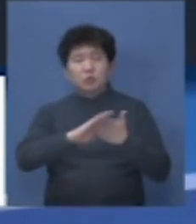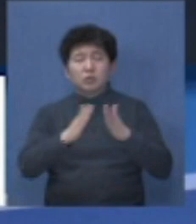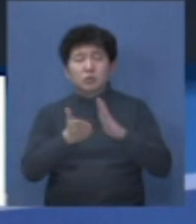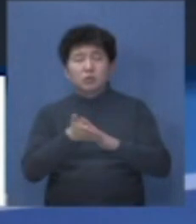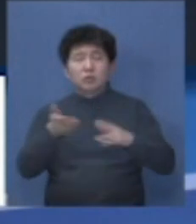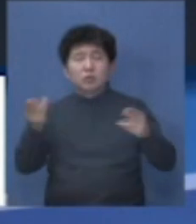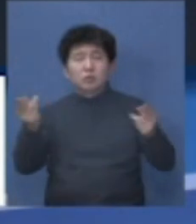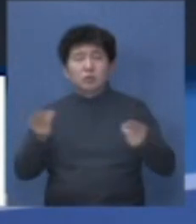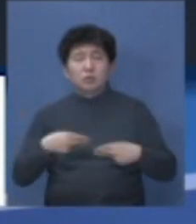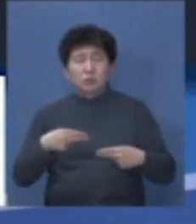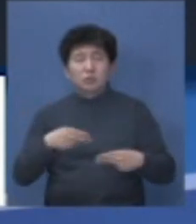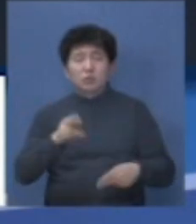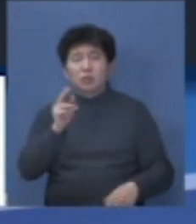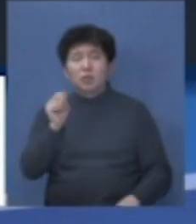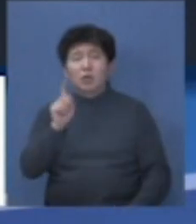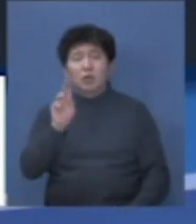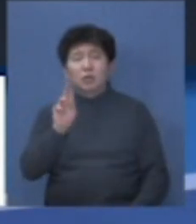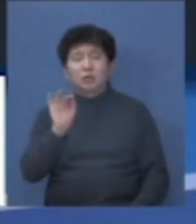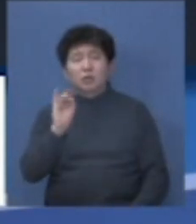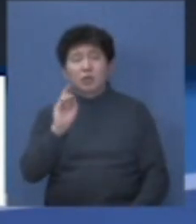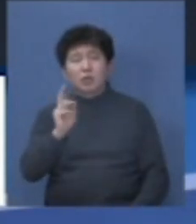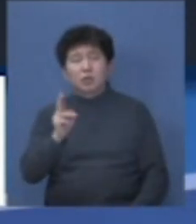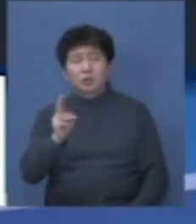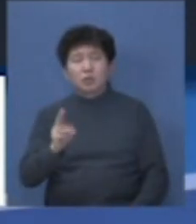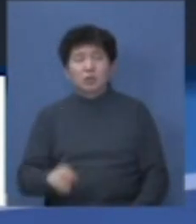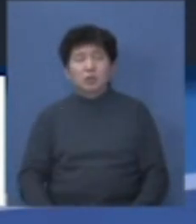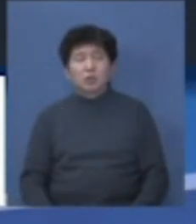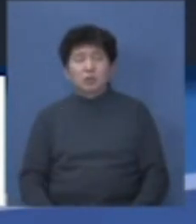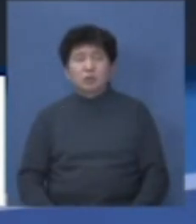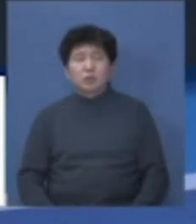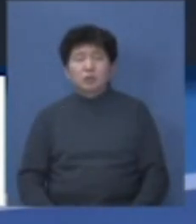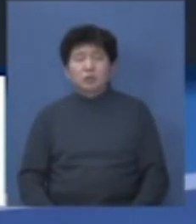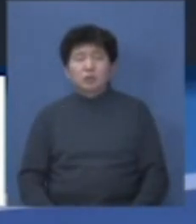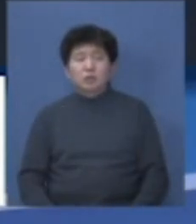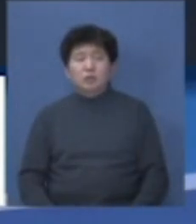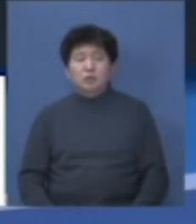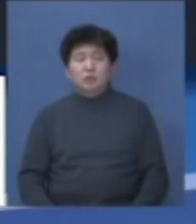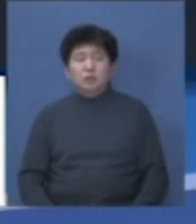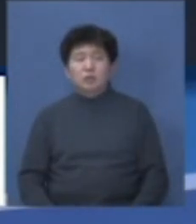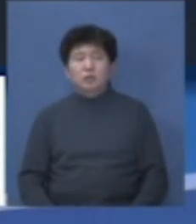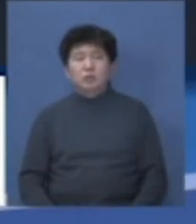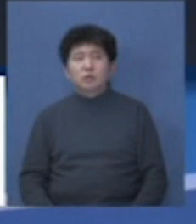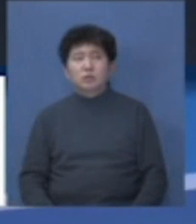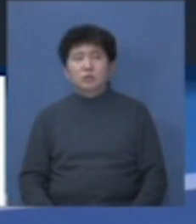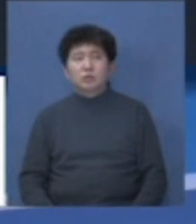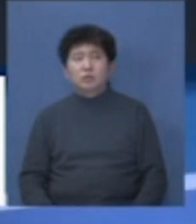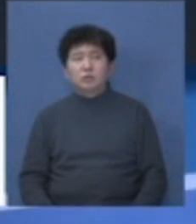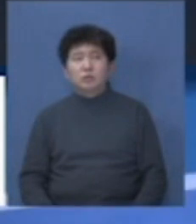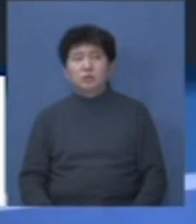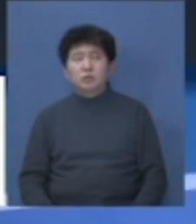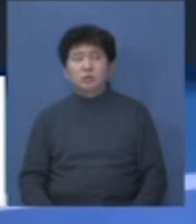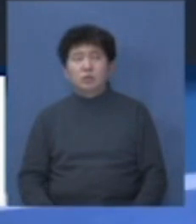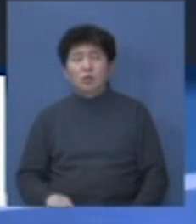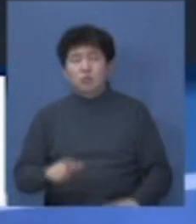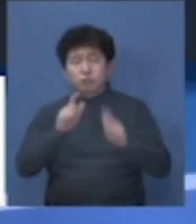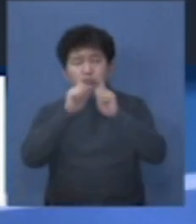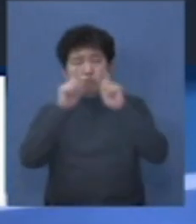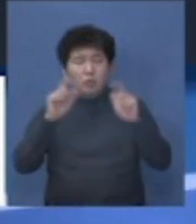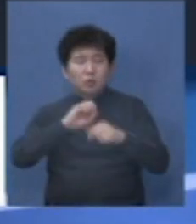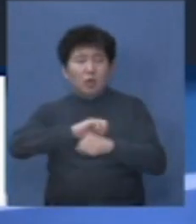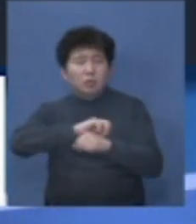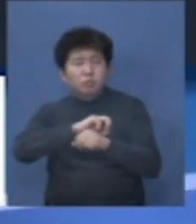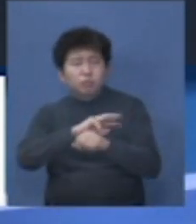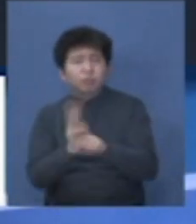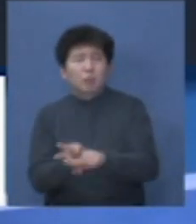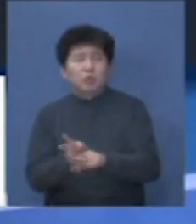области то казцинк и ахматом риддера школа будет обеспечена современным оборудованием на сегодняшний день земельный